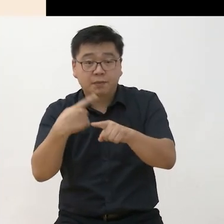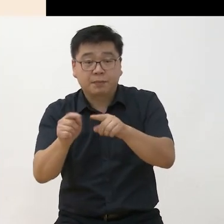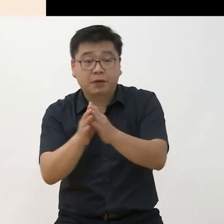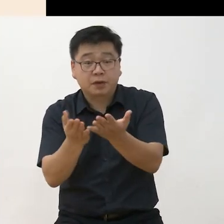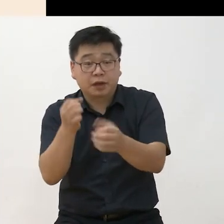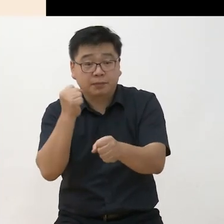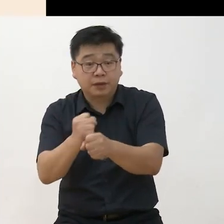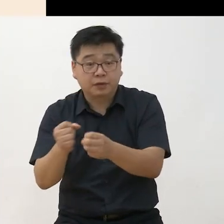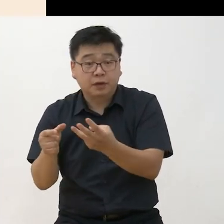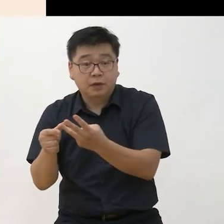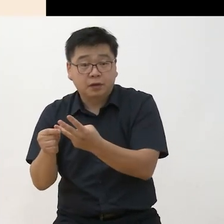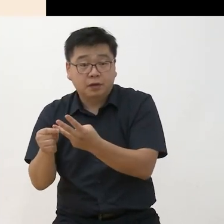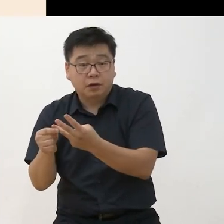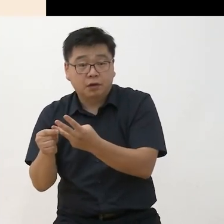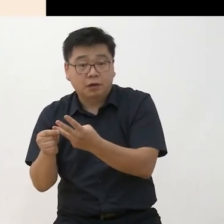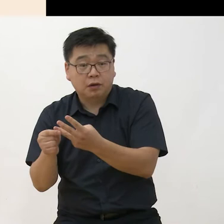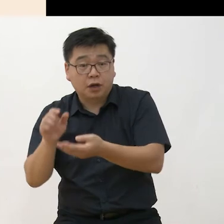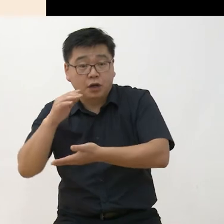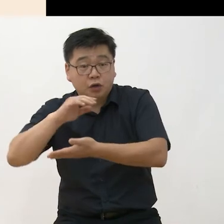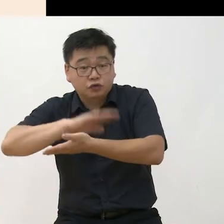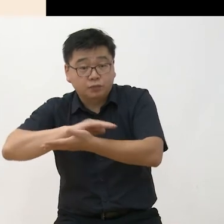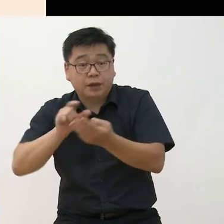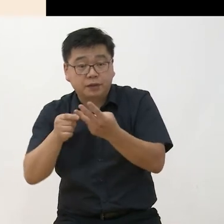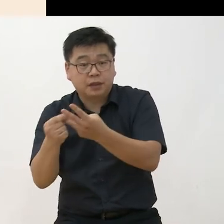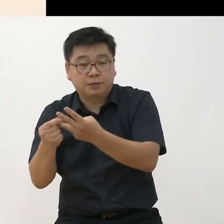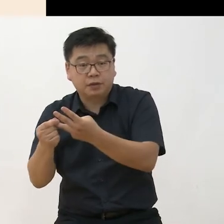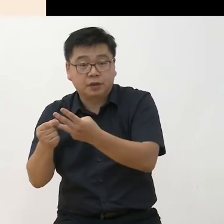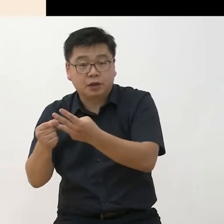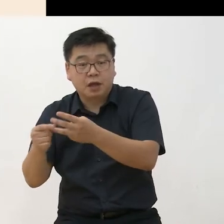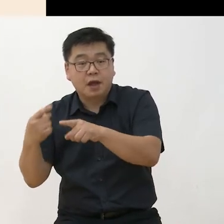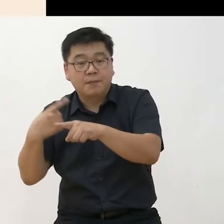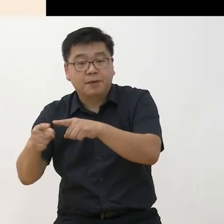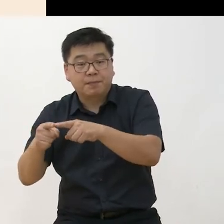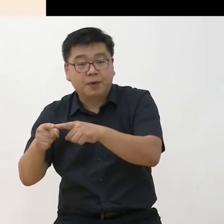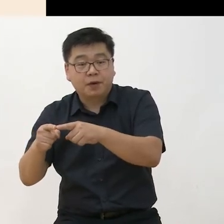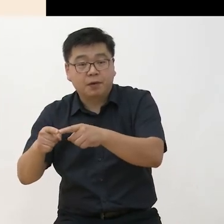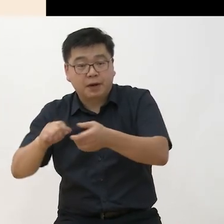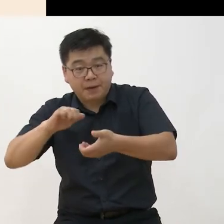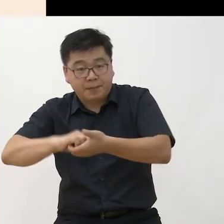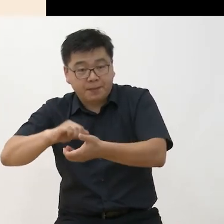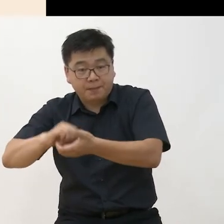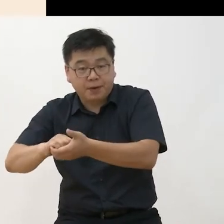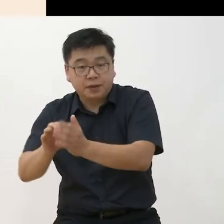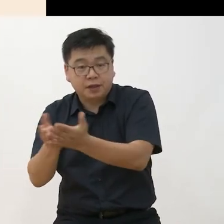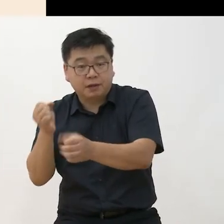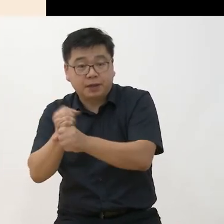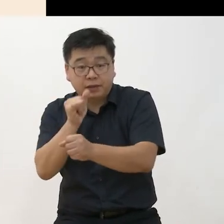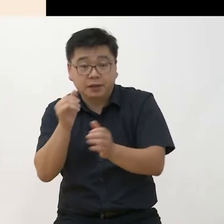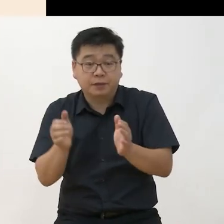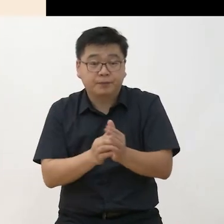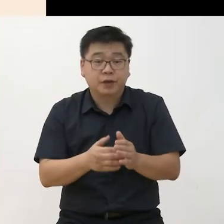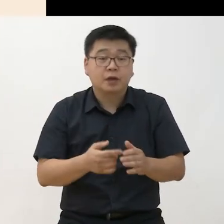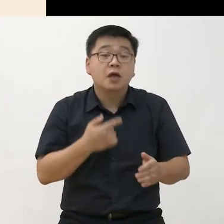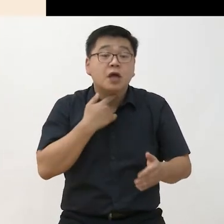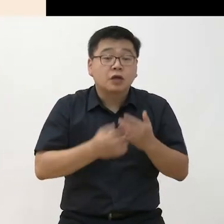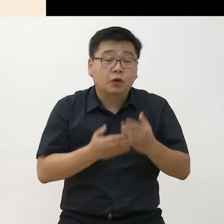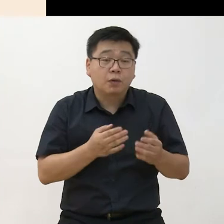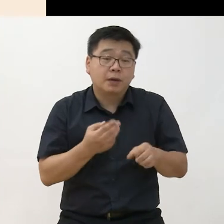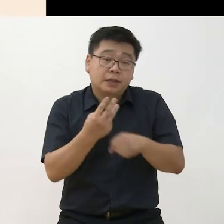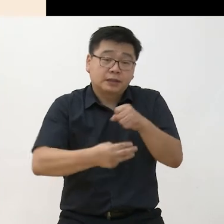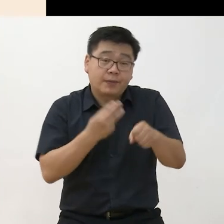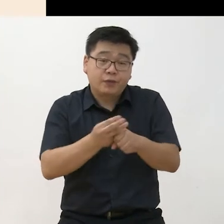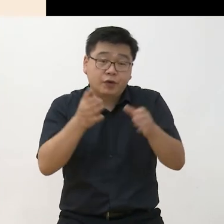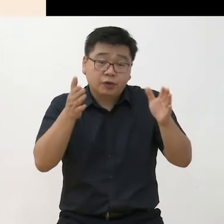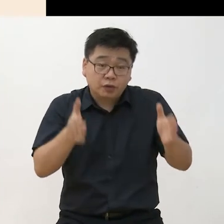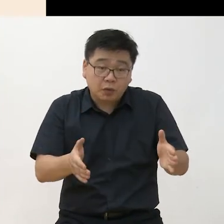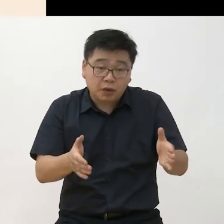비평 간행물 발간 지원, 이렇게 세 가지로 나눠서 지원을 하고 있고요. 최근 3년간 이제 비평 활동과 비평서 출판